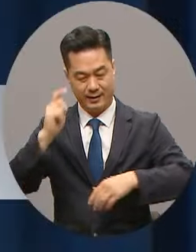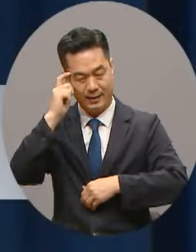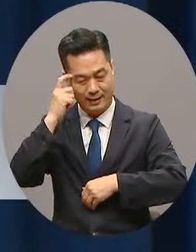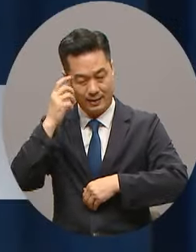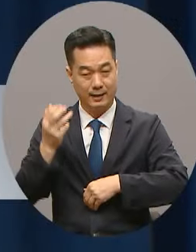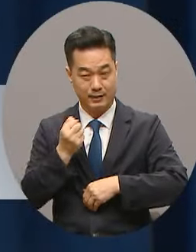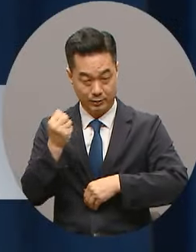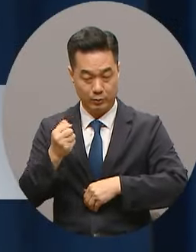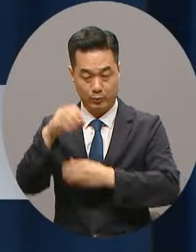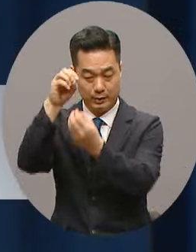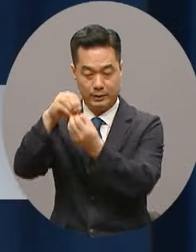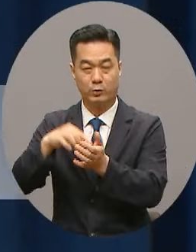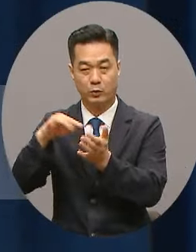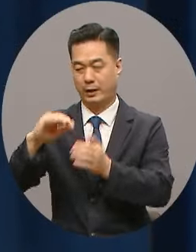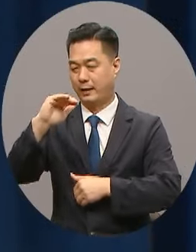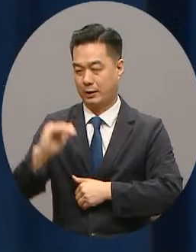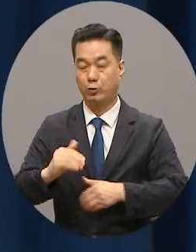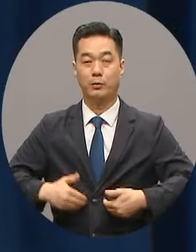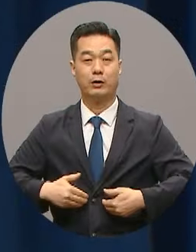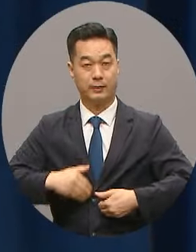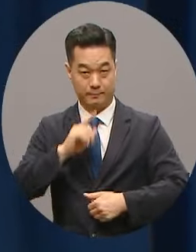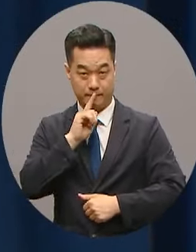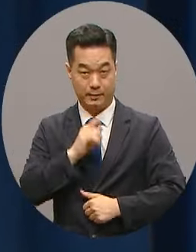대폭 낮춰야 한다고 말했습니다